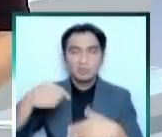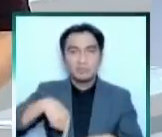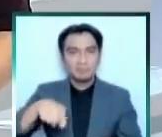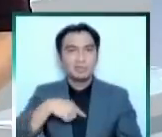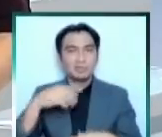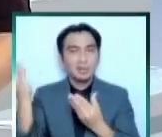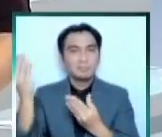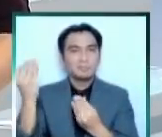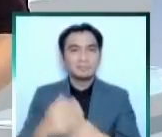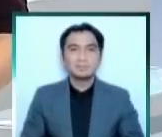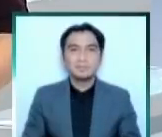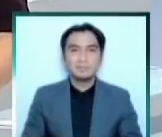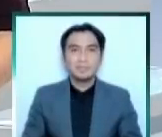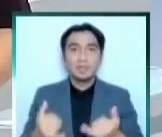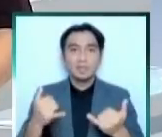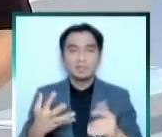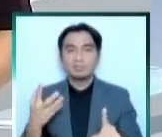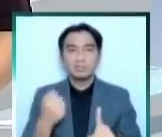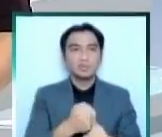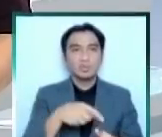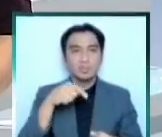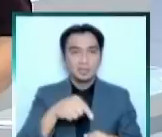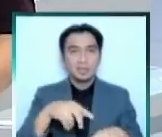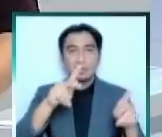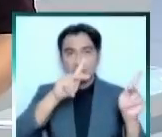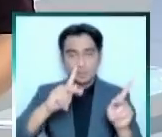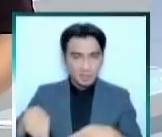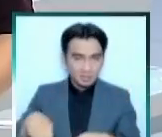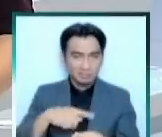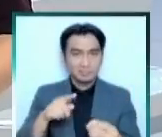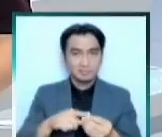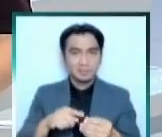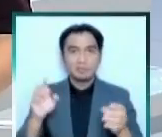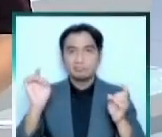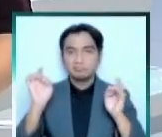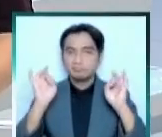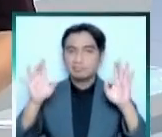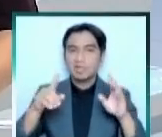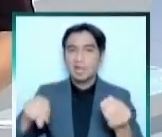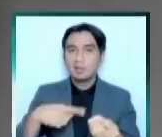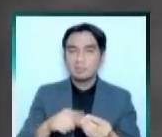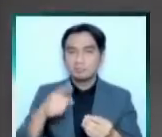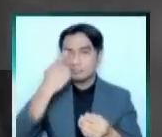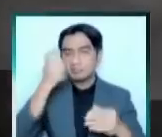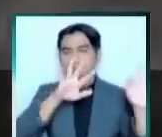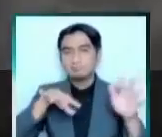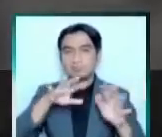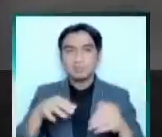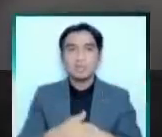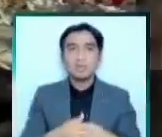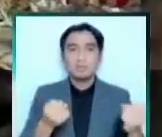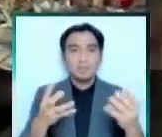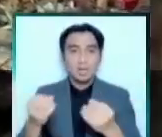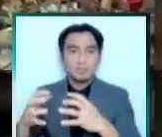Isinailalim sa state of calamity ang lalawigan ng Palawan at Iloilo City dahil sa pinsalang dulot ng Bagyong Odette. Maraming infrastruktura at